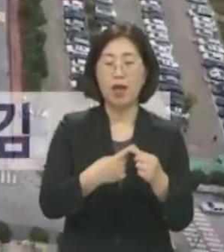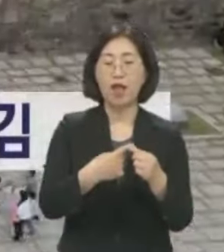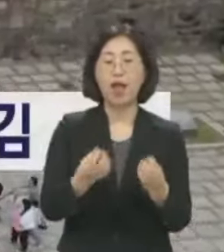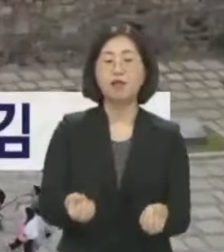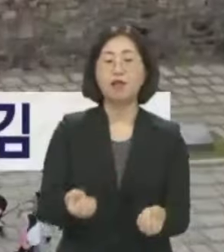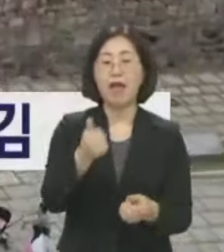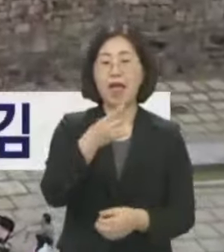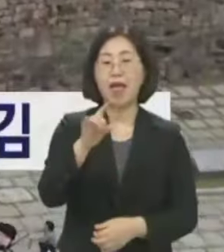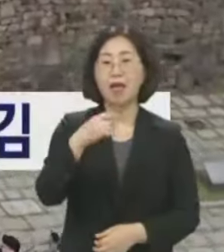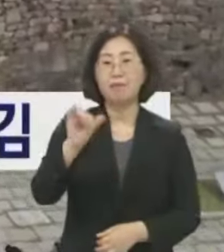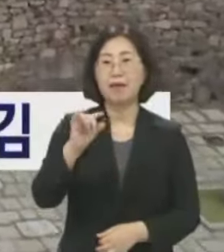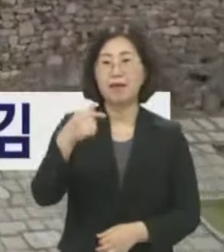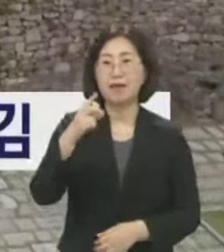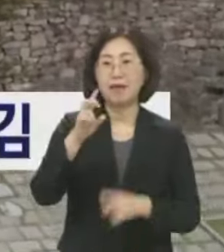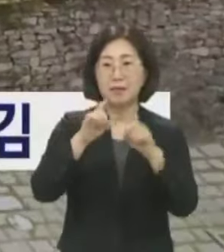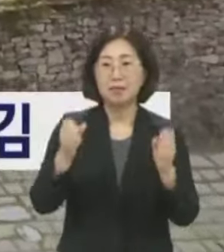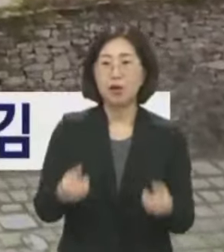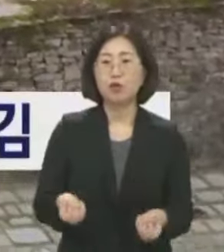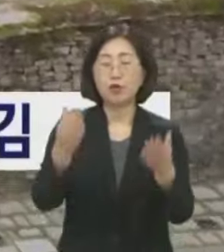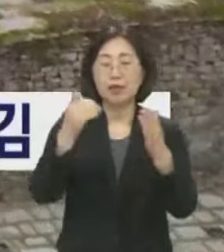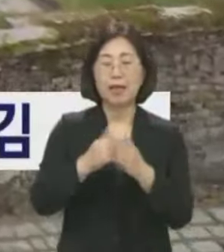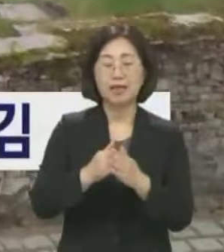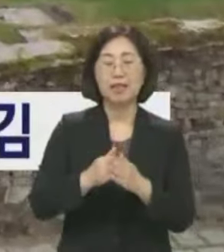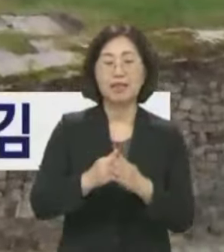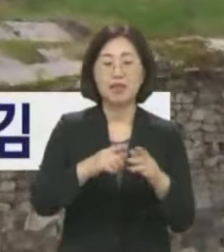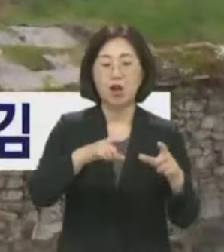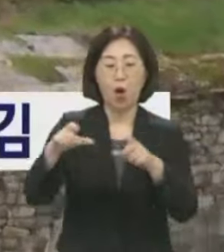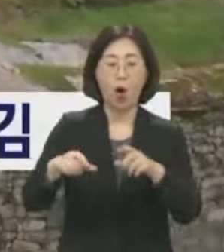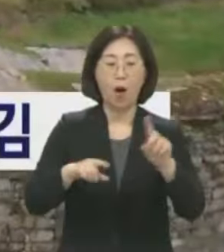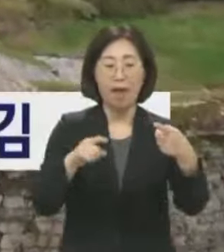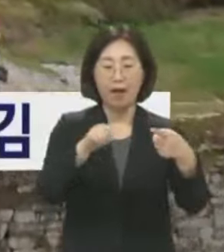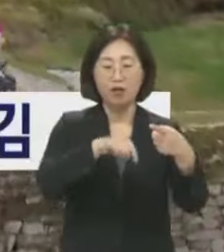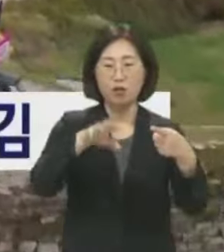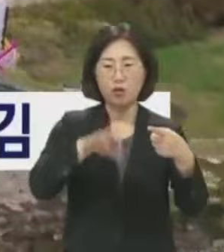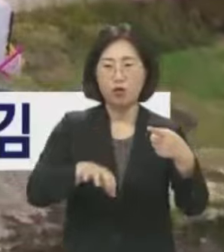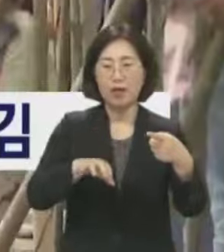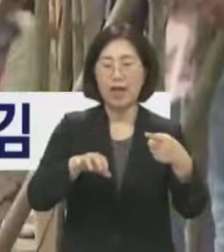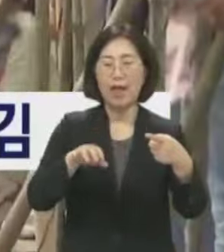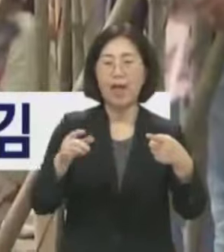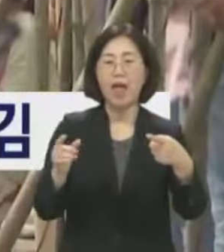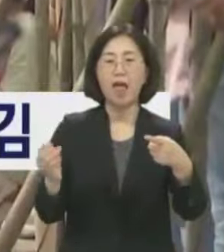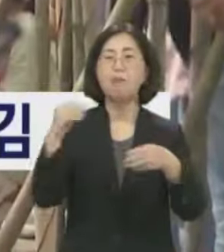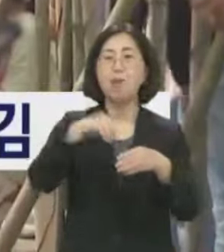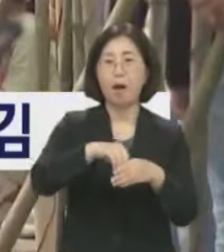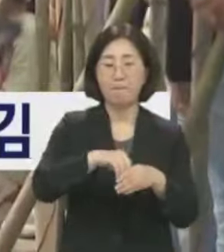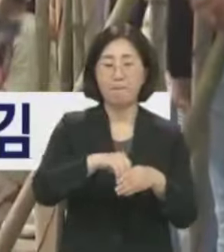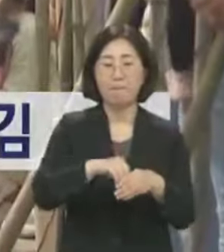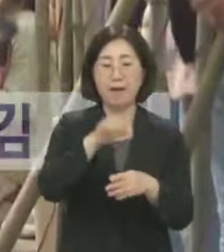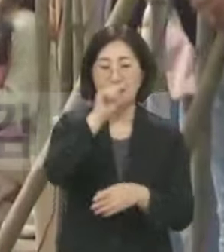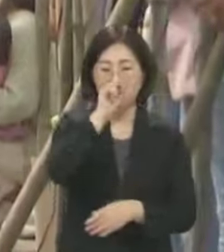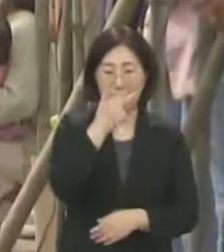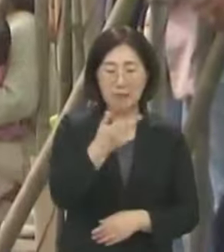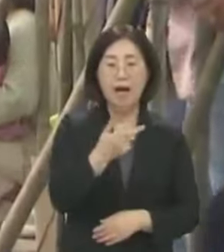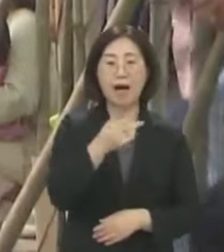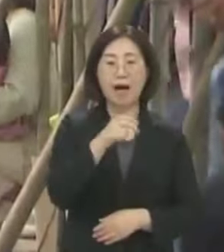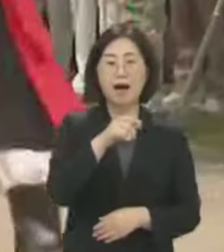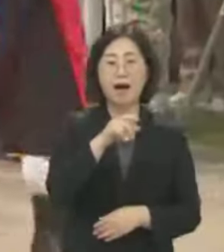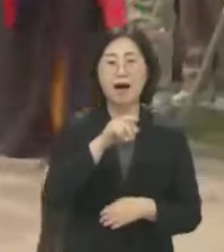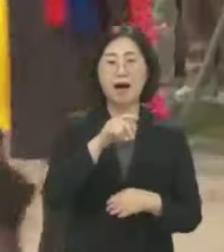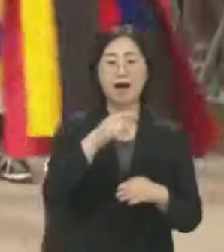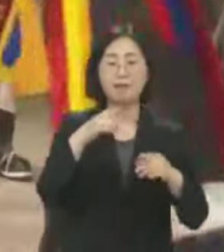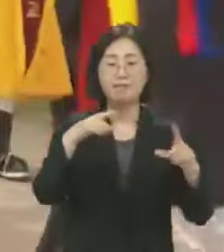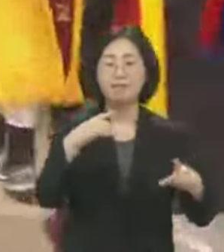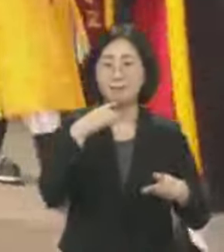축제는 문화체육관광부에서 선정하는 로컬 100의 충청권 유일하게 이름을 올리면서 서산을 넘어 충청권을 대표하는